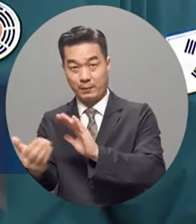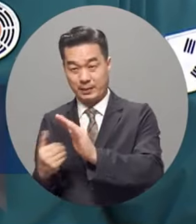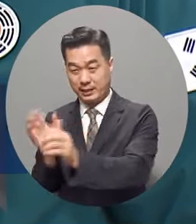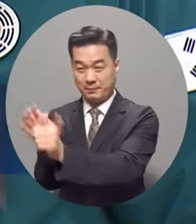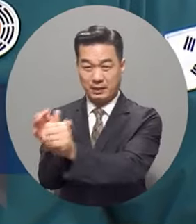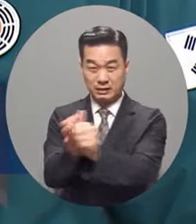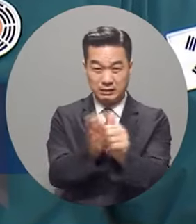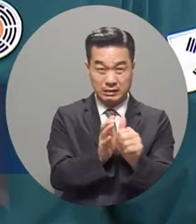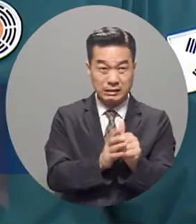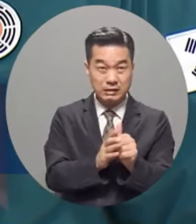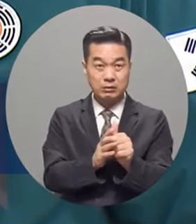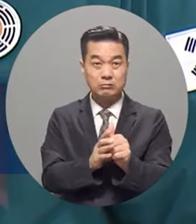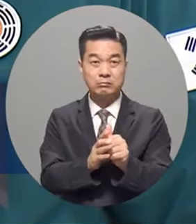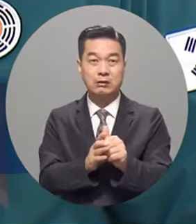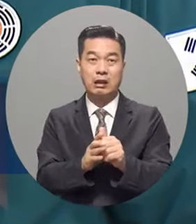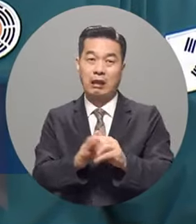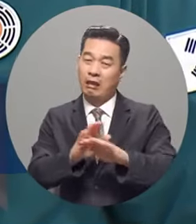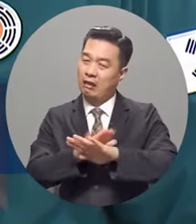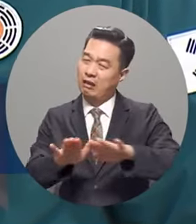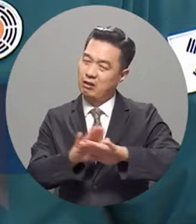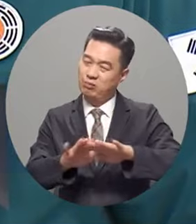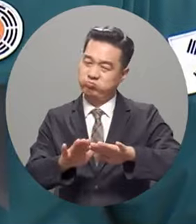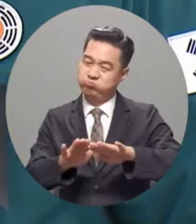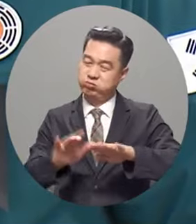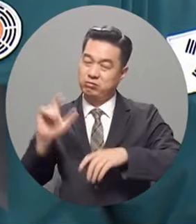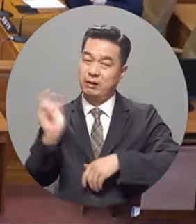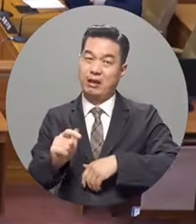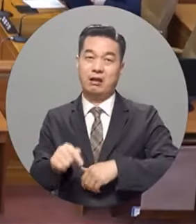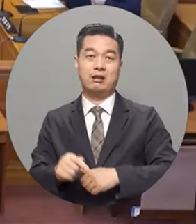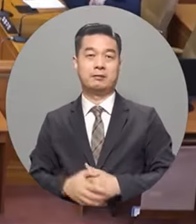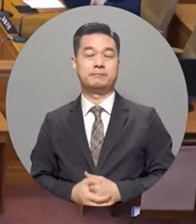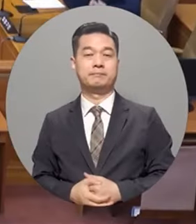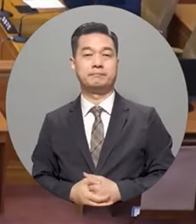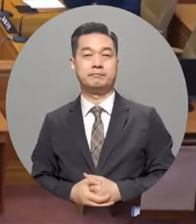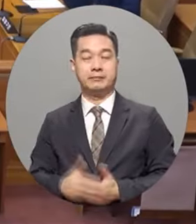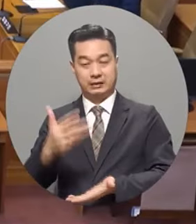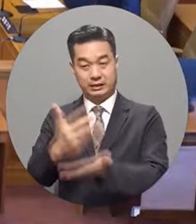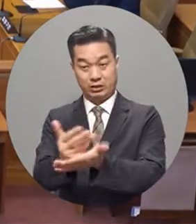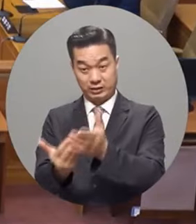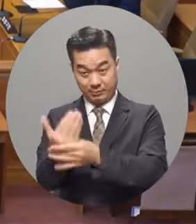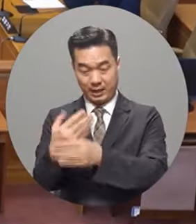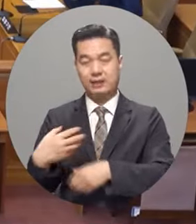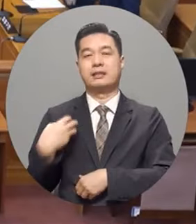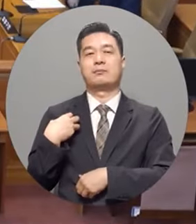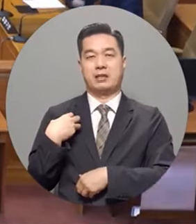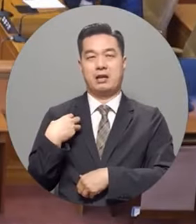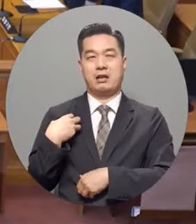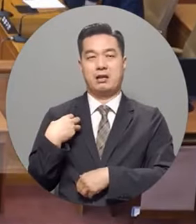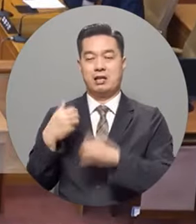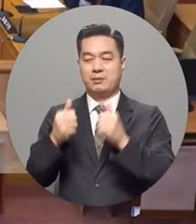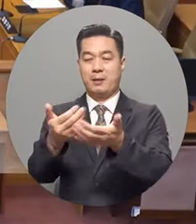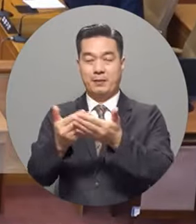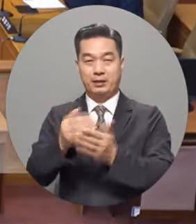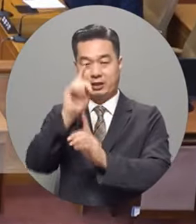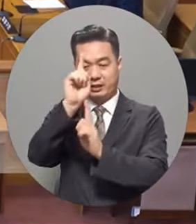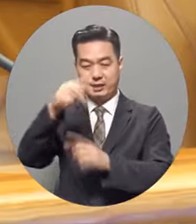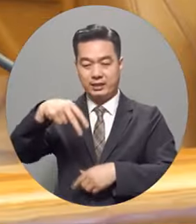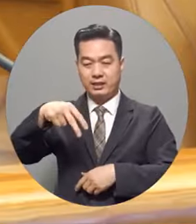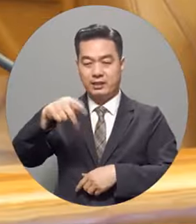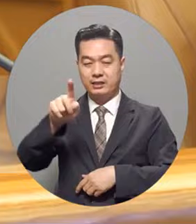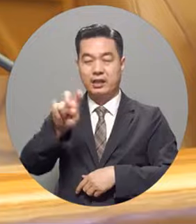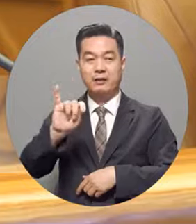해결될 수 있었던 문제는 아니었던 것으로 이태원 참사 책임자로 심판대에 선 이상민 행안부 장관의